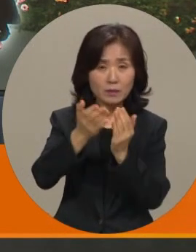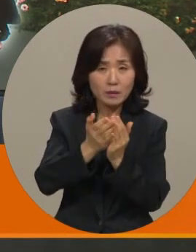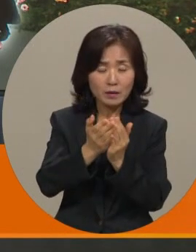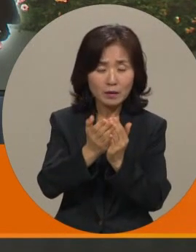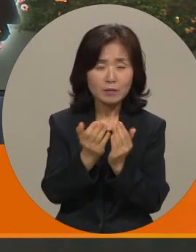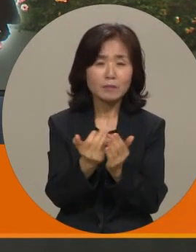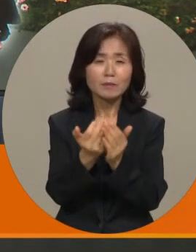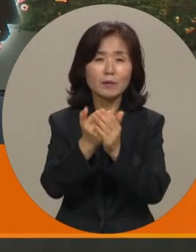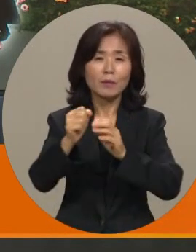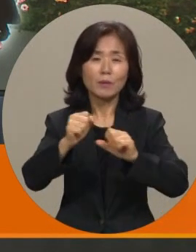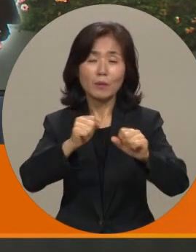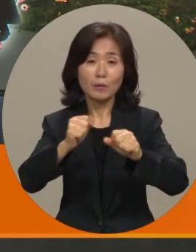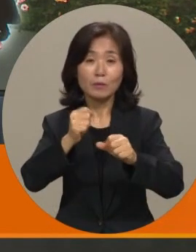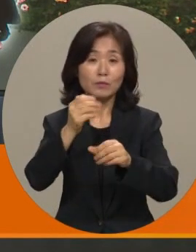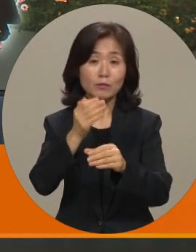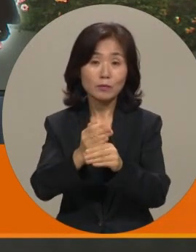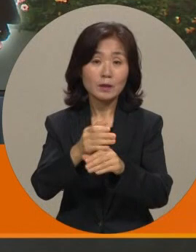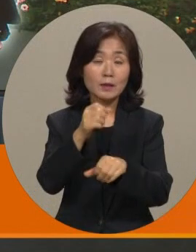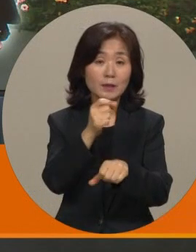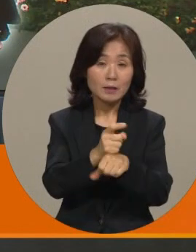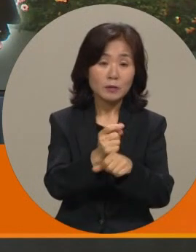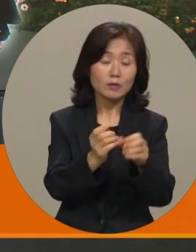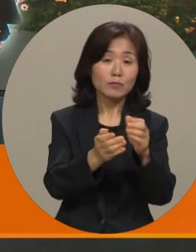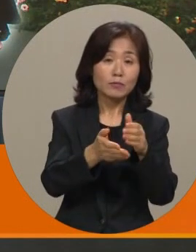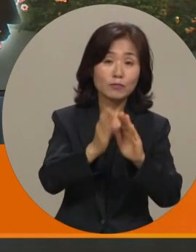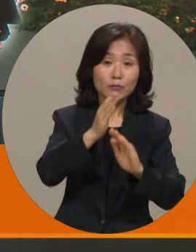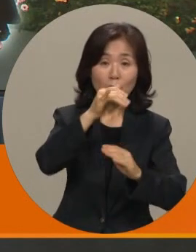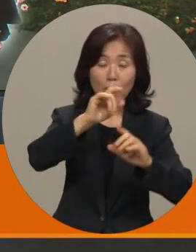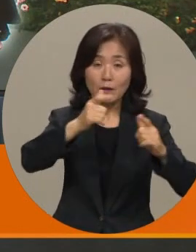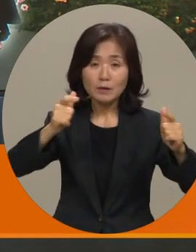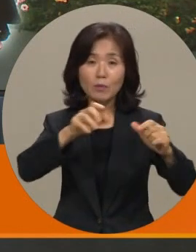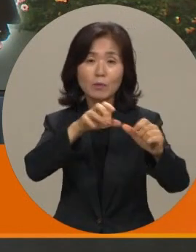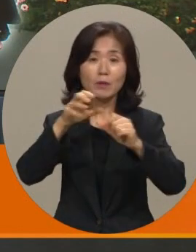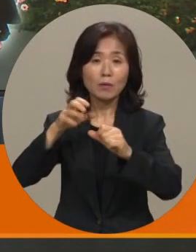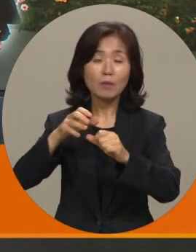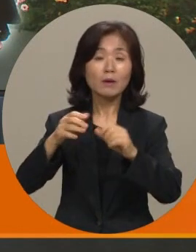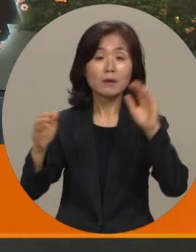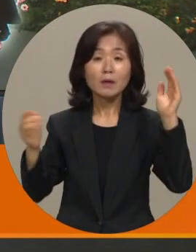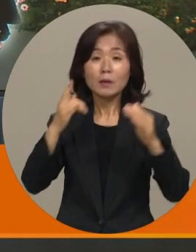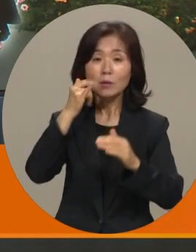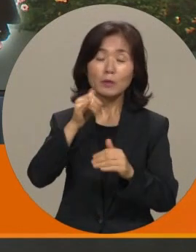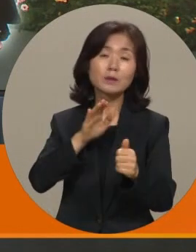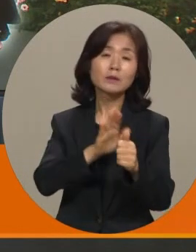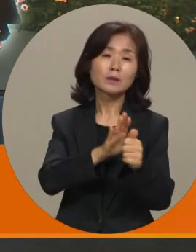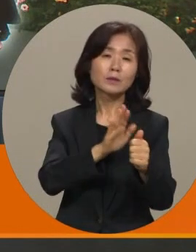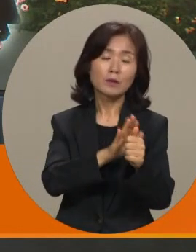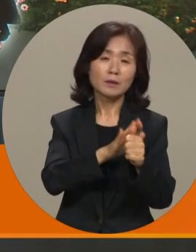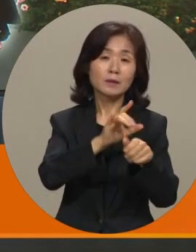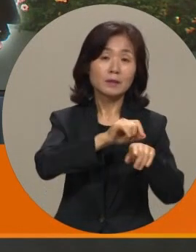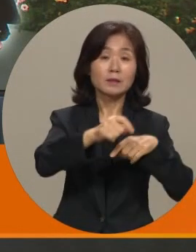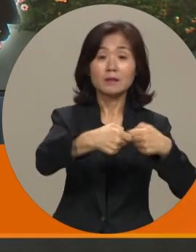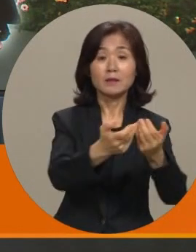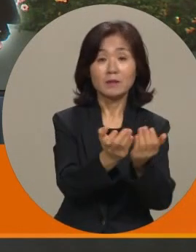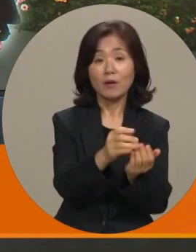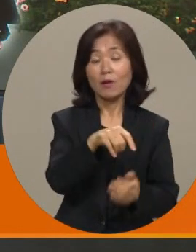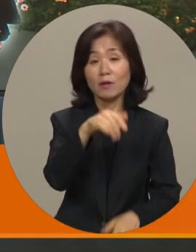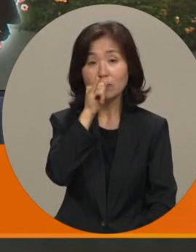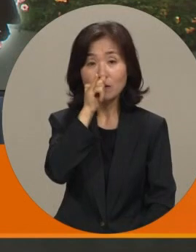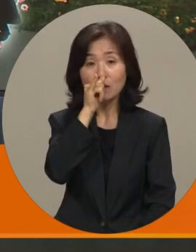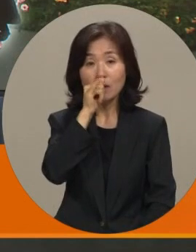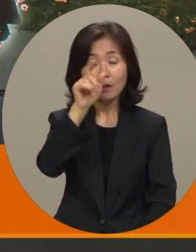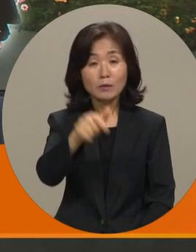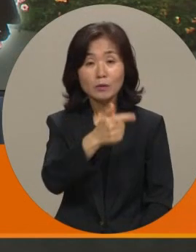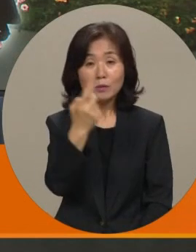있습니다 이미 구축한 인프라를 활용해서 본격적으로 학생과 학부모를 지원하는 지자체도 있는데요